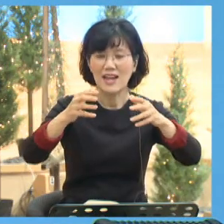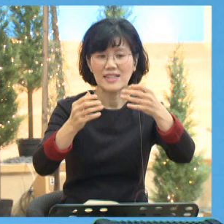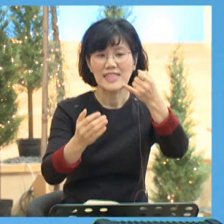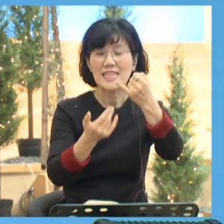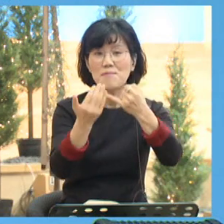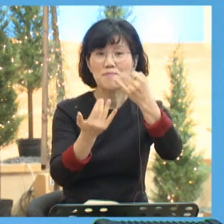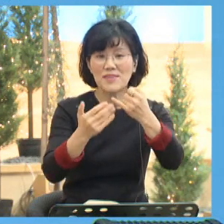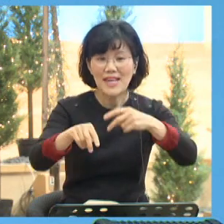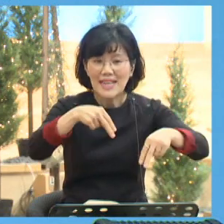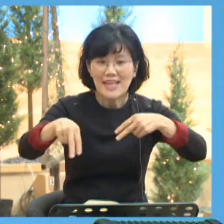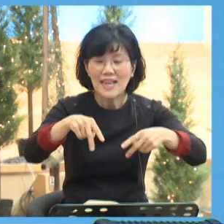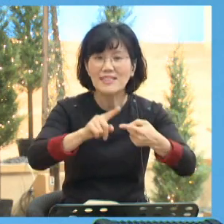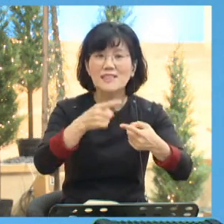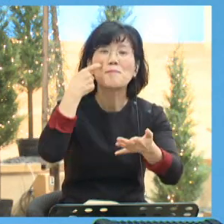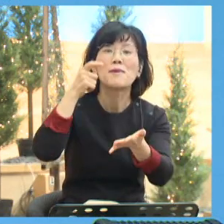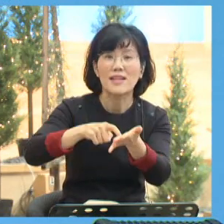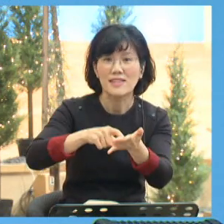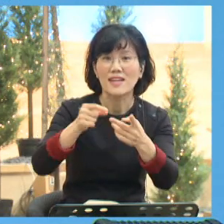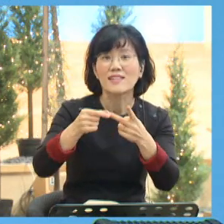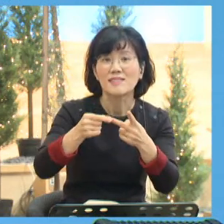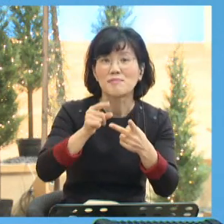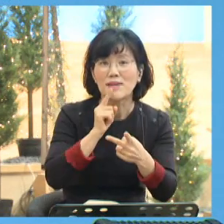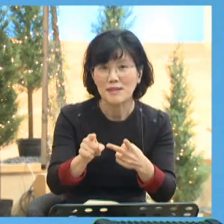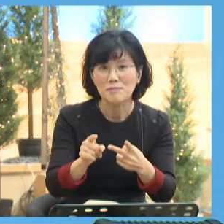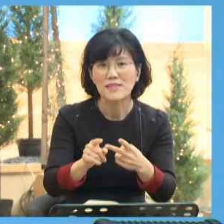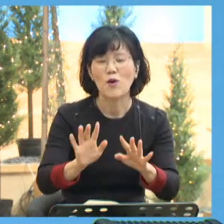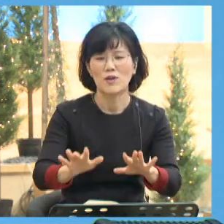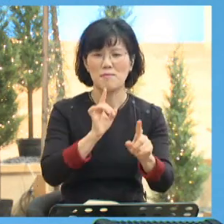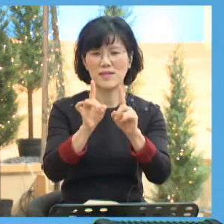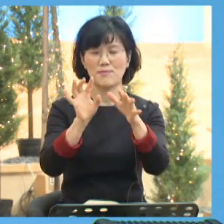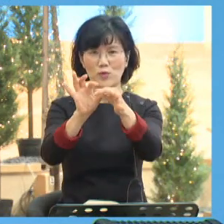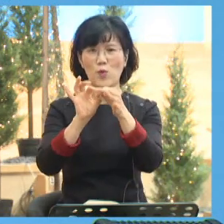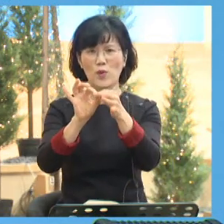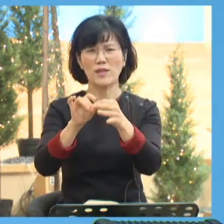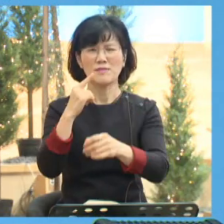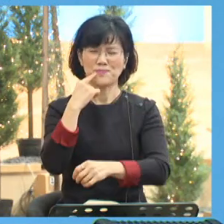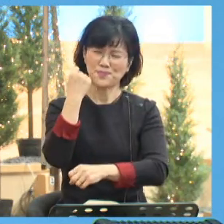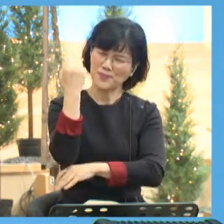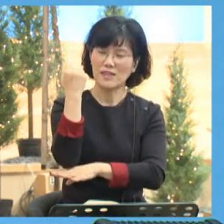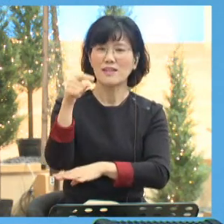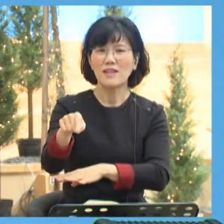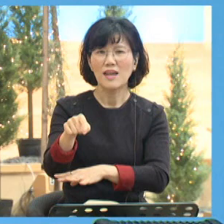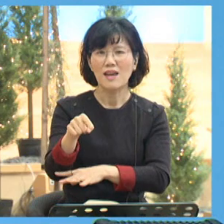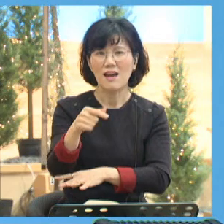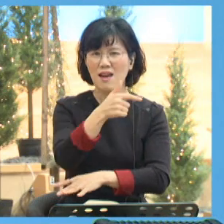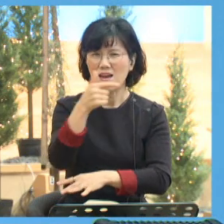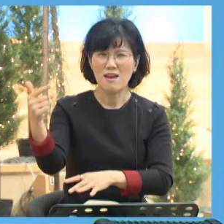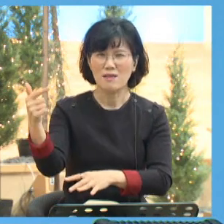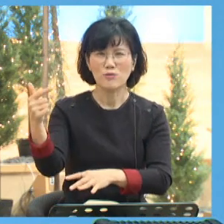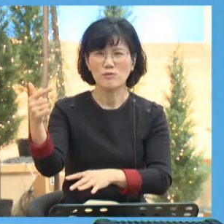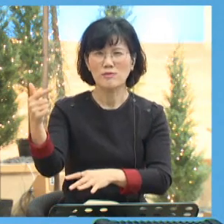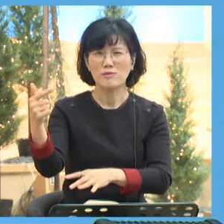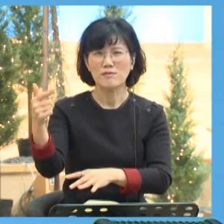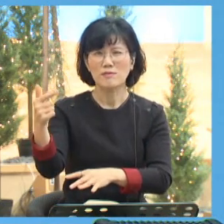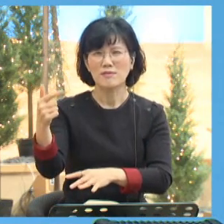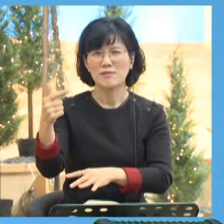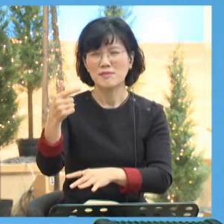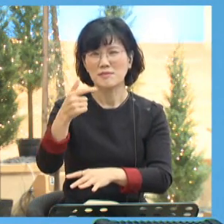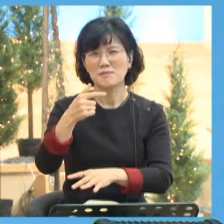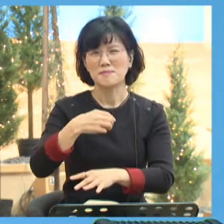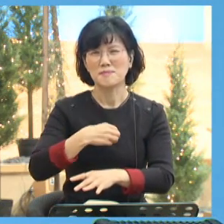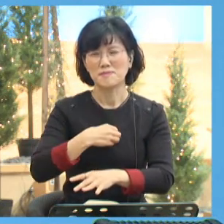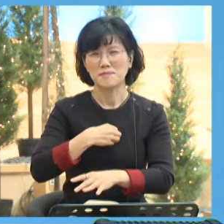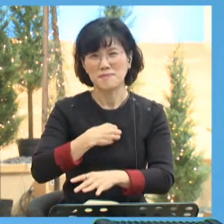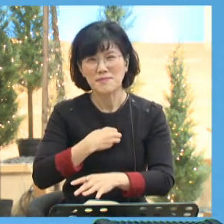발견되지는 쓴 꼴인데 여러 오늘 말씀을 통해서 이 쓴 뿌리가 얼마나 치명적인 것인가를 일단 배우고